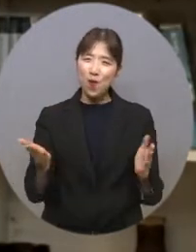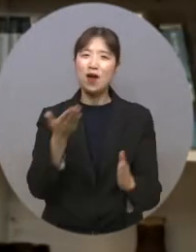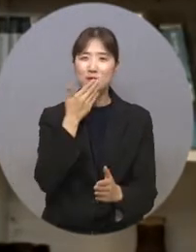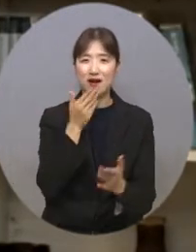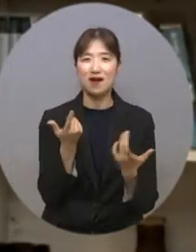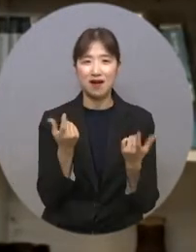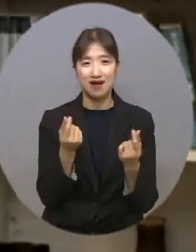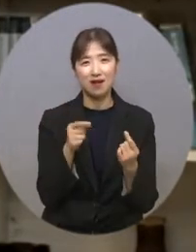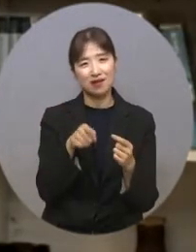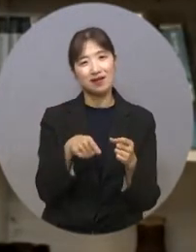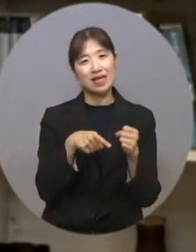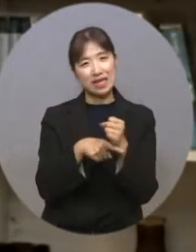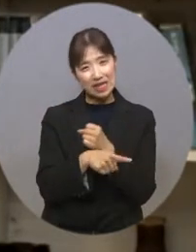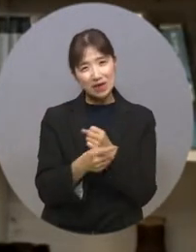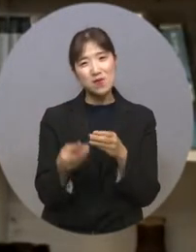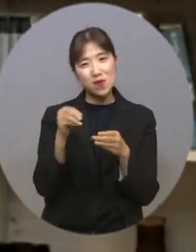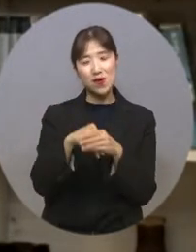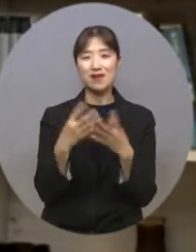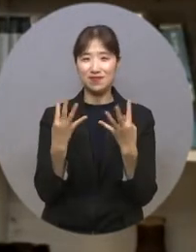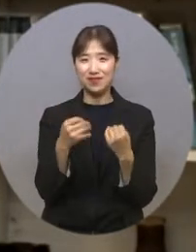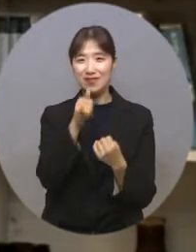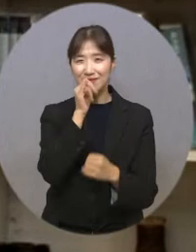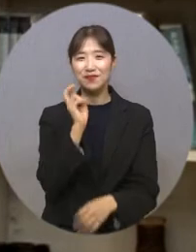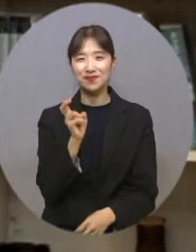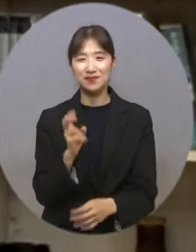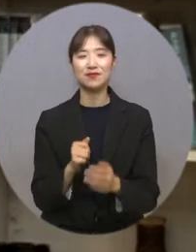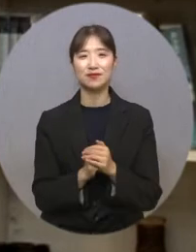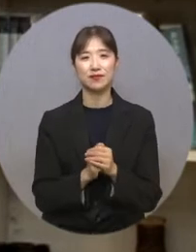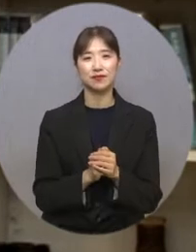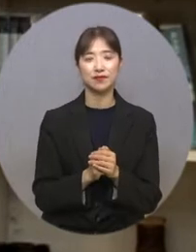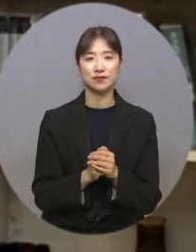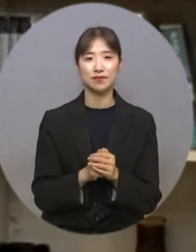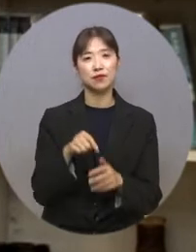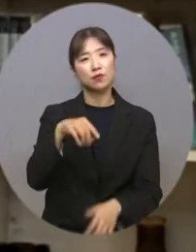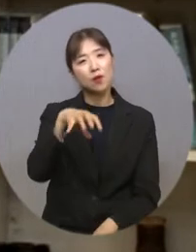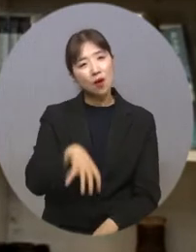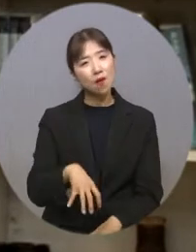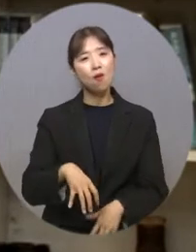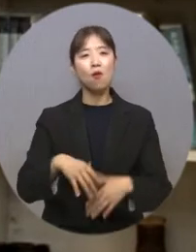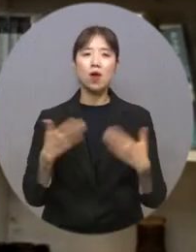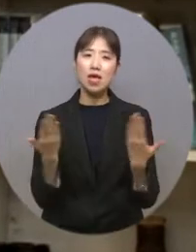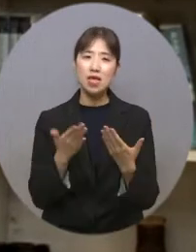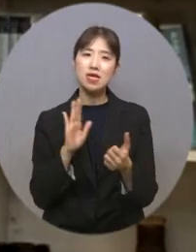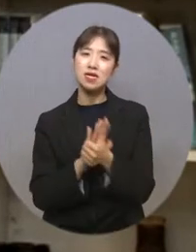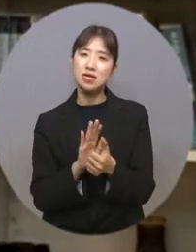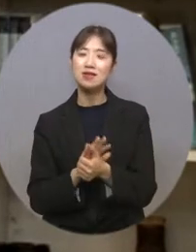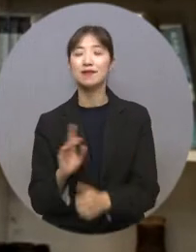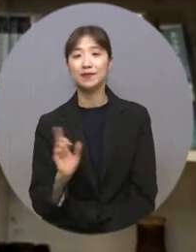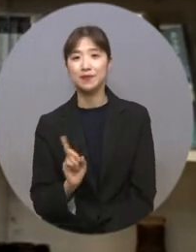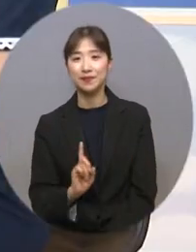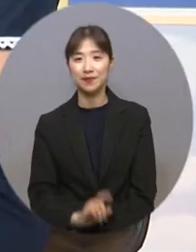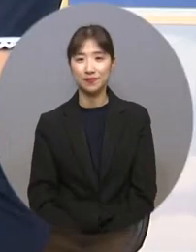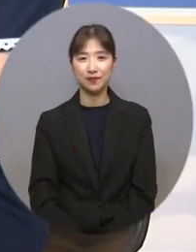드는데요. 이름에 많은 의미들이 포함이 된것 같습니다. 자, 이곳에서는 주로 어떤 일들을 지원하고